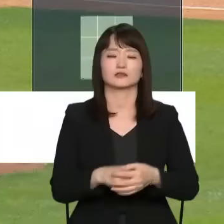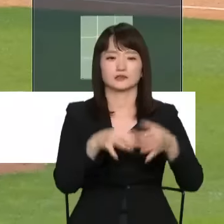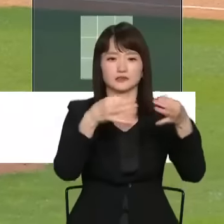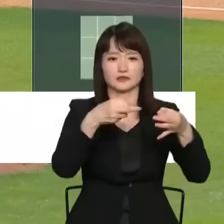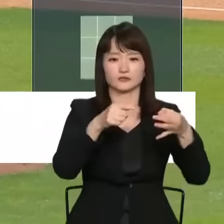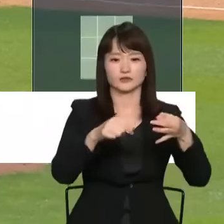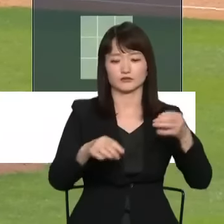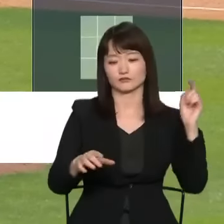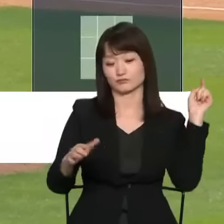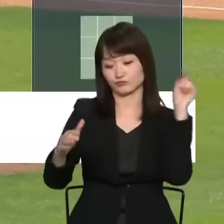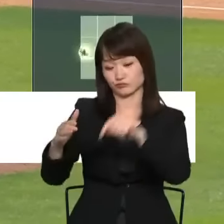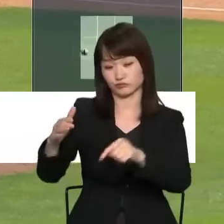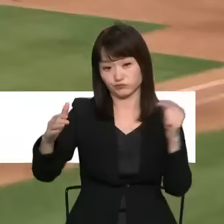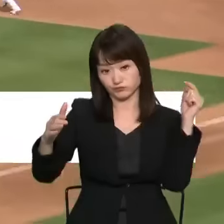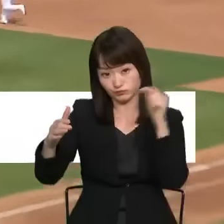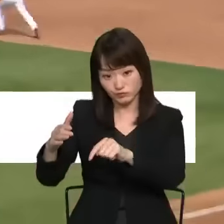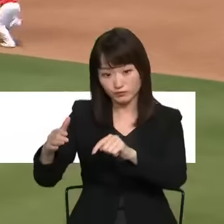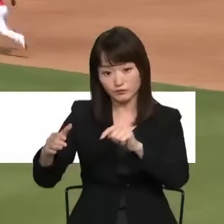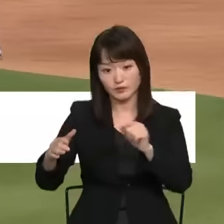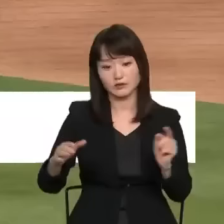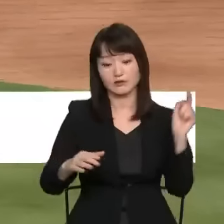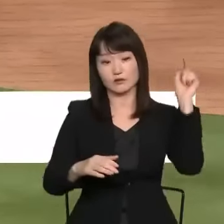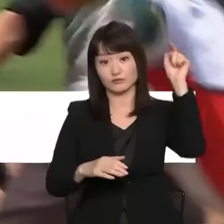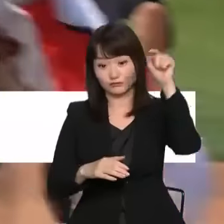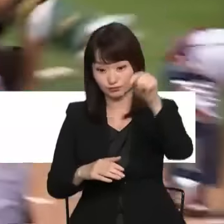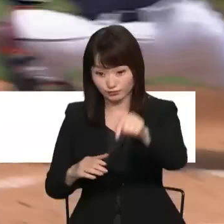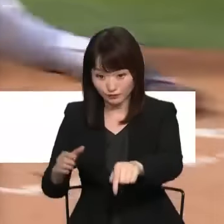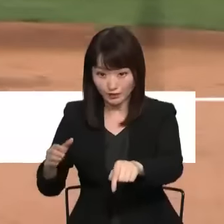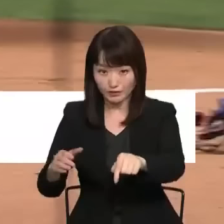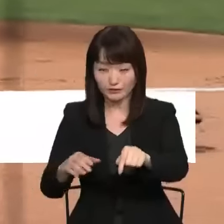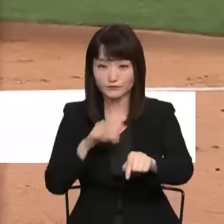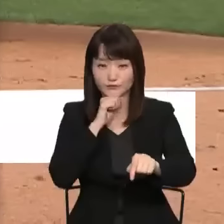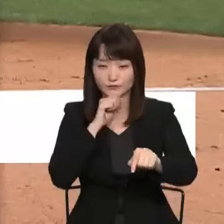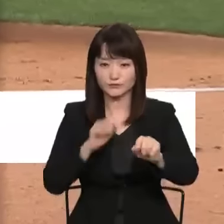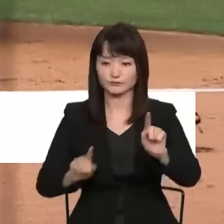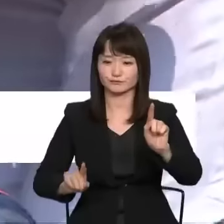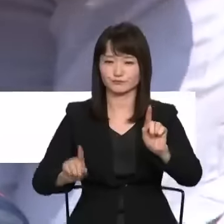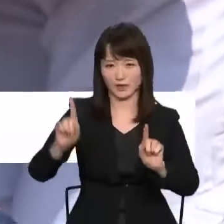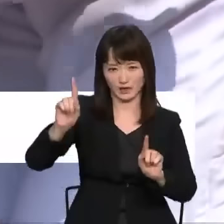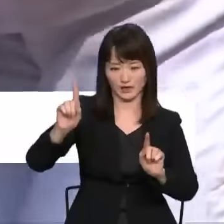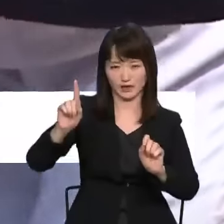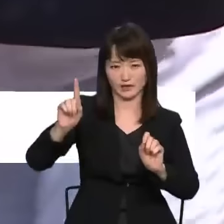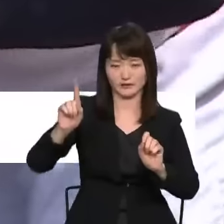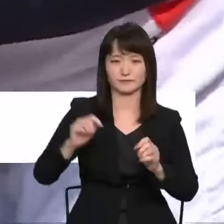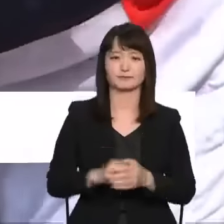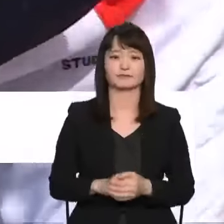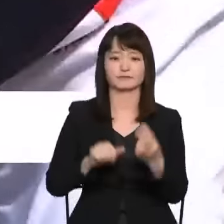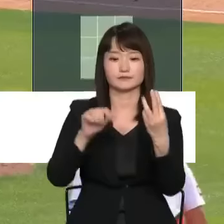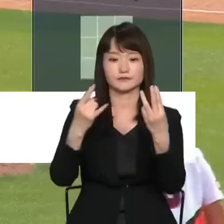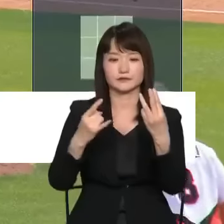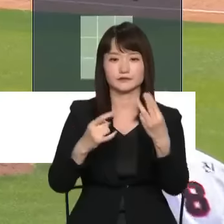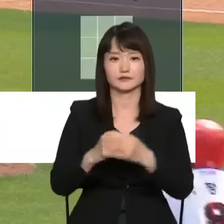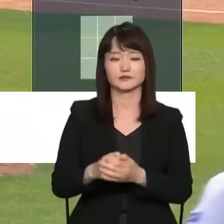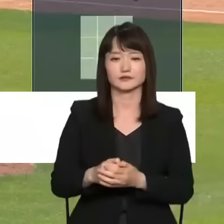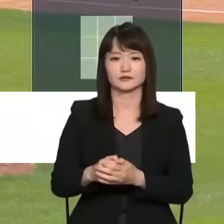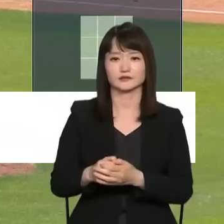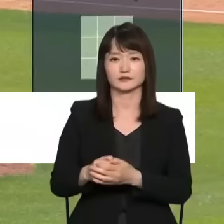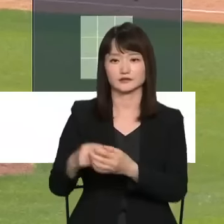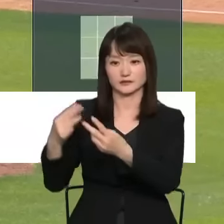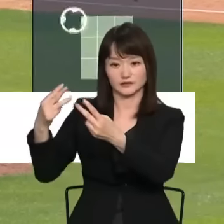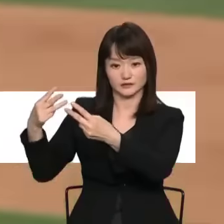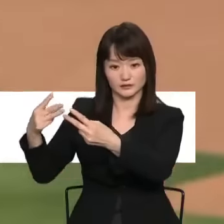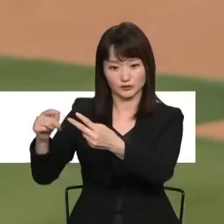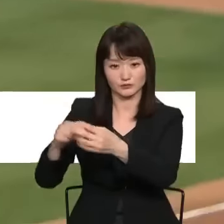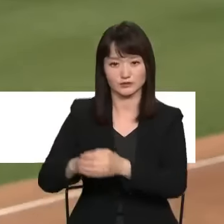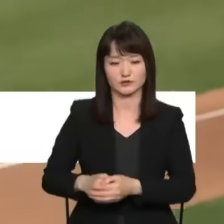이후 김태군이 중전 적시타를 때려내며 먼저 득점을 올렸습니다. 3회에는 무사 2루에서 김도영이